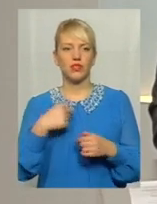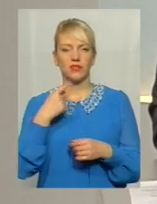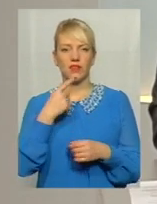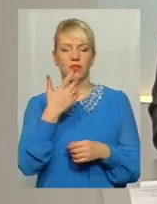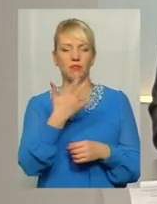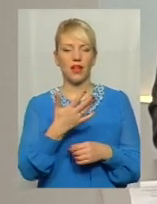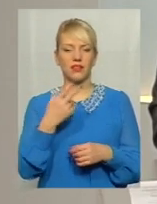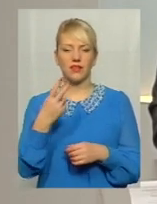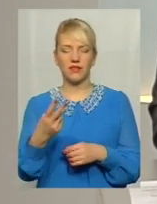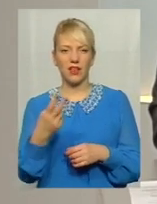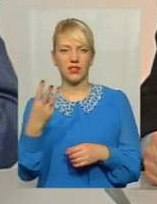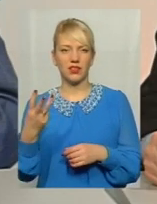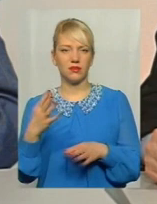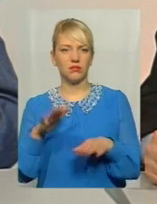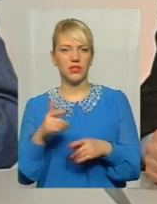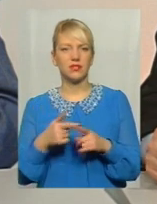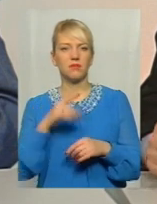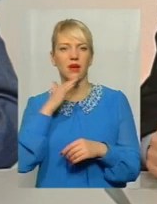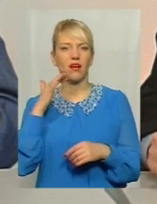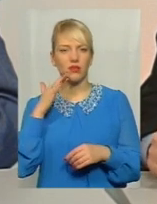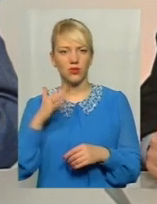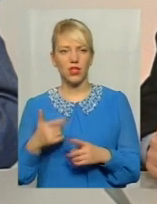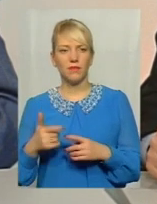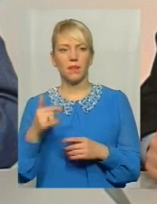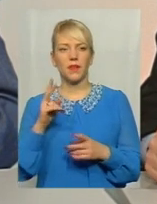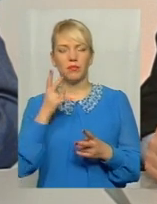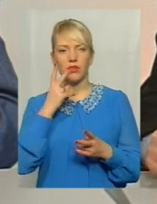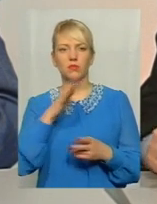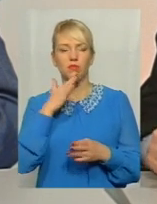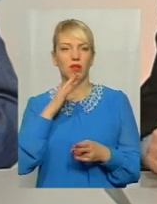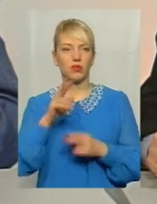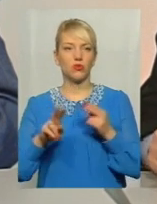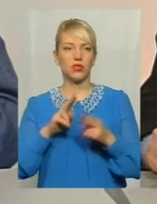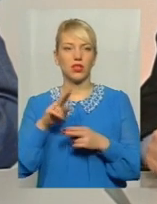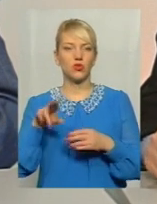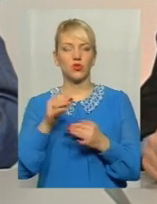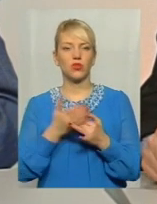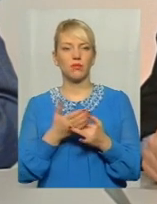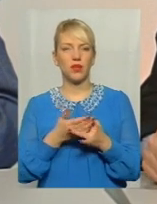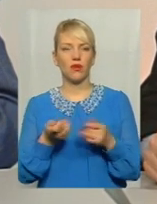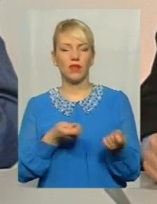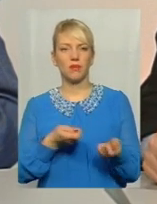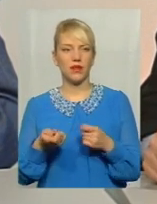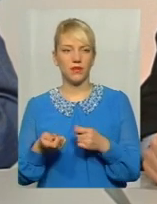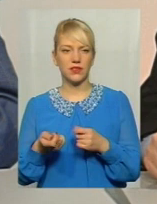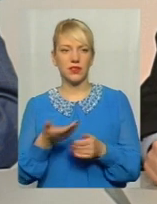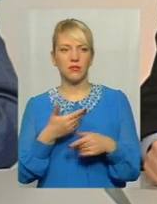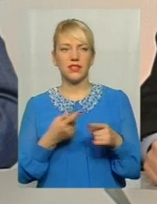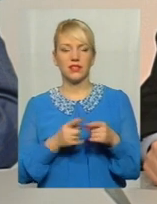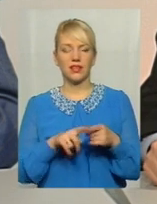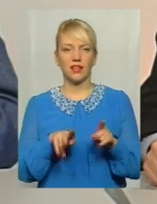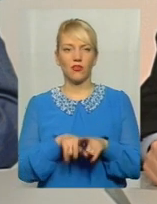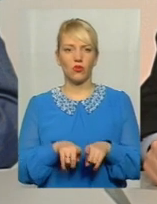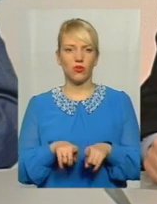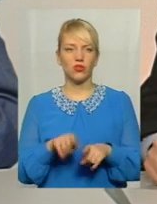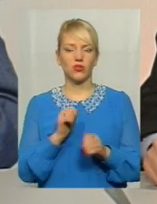2 місця. Ми бачимо, да, що дуже зараз багато скарг щодо пільгових перевезень. Ми це також кожен